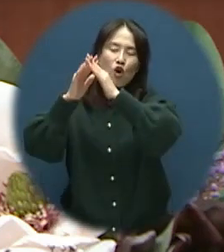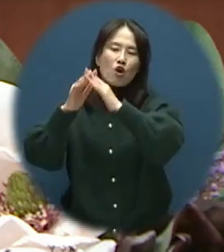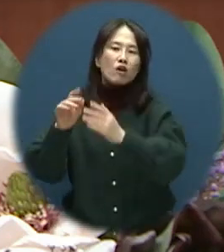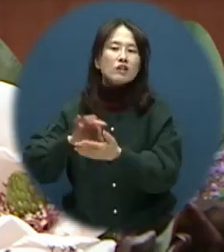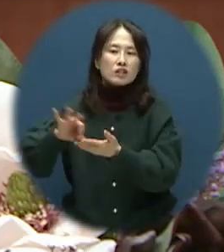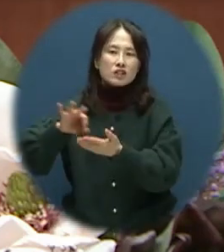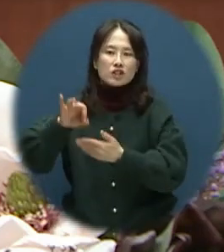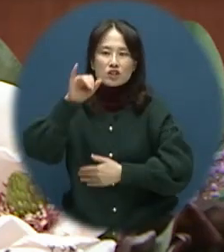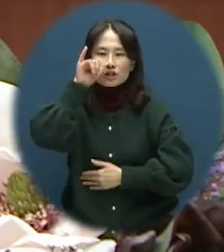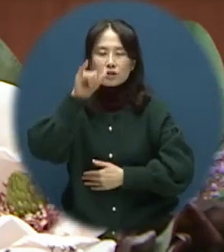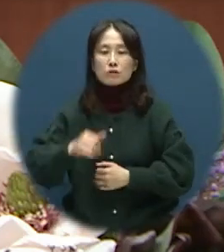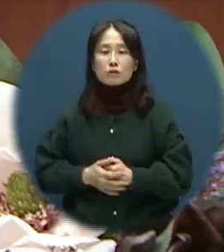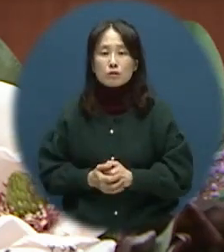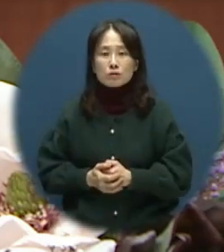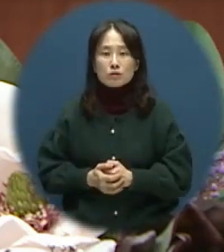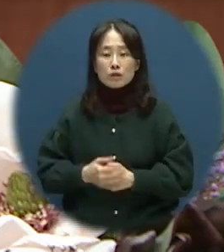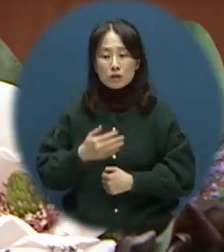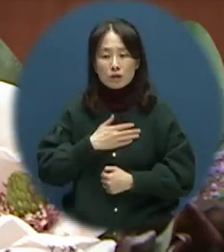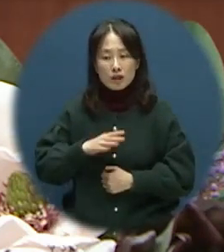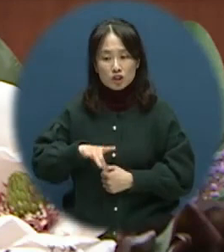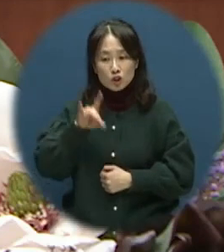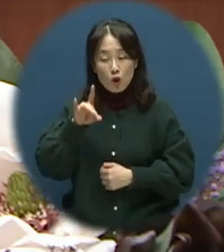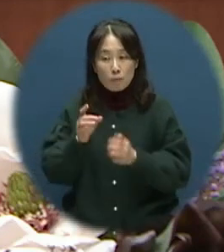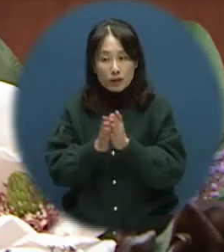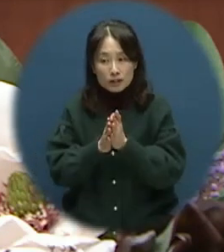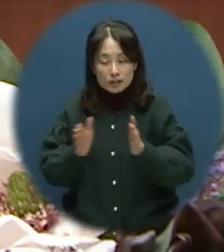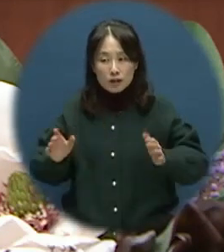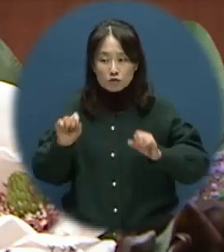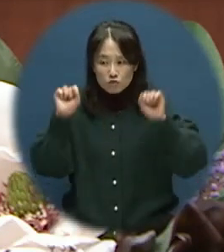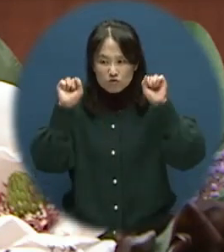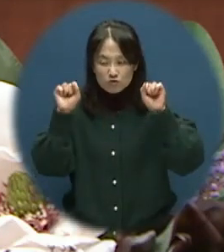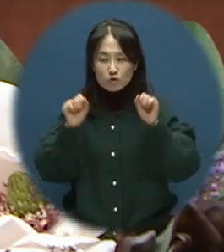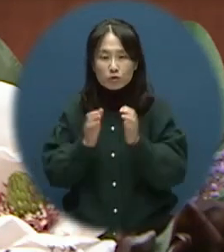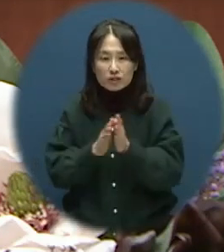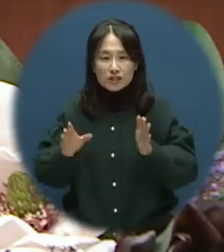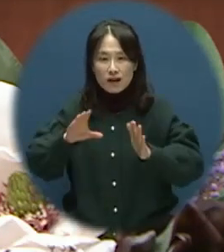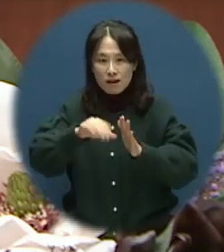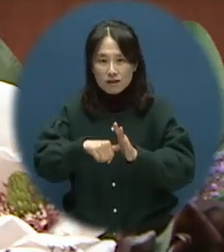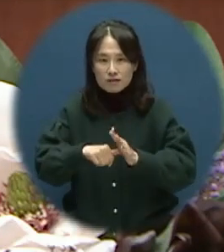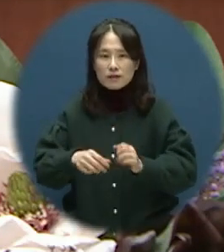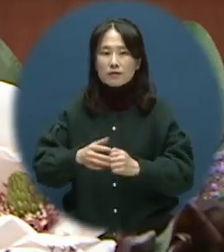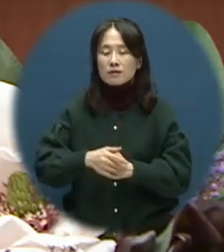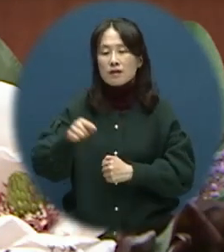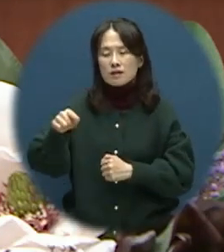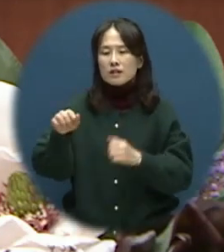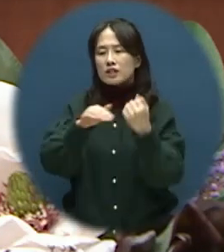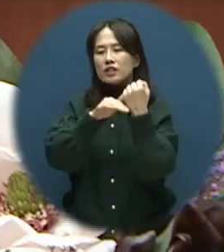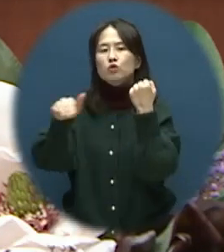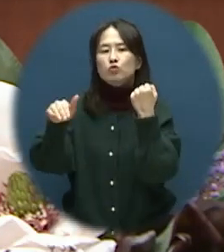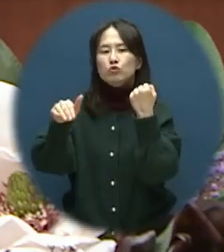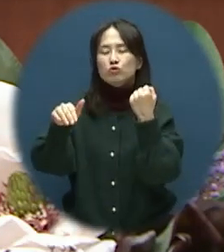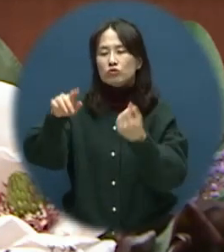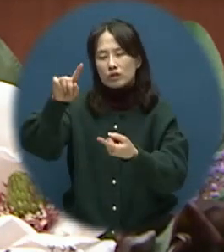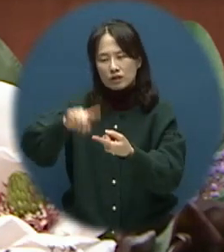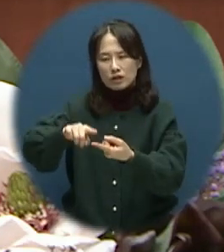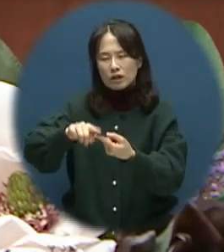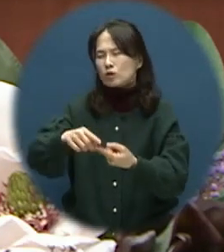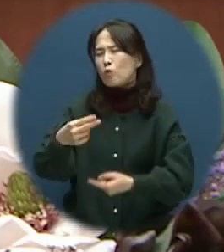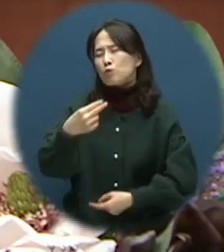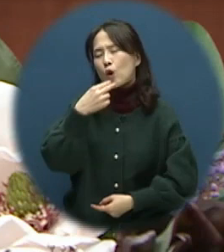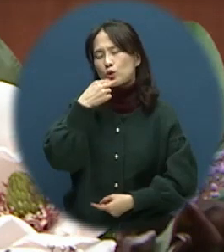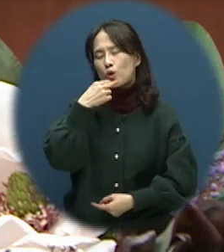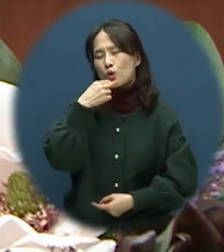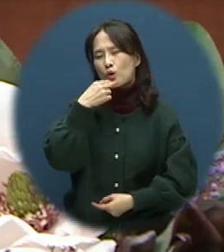싸움을 시작했을 때는 단 하나의 쓰레기 사용 기준도 없었고 단 하나의 시멘트 안전 기준도 없었던 거예요. 네. 심각했죠.